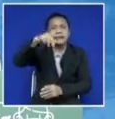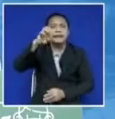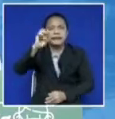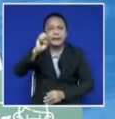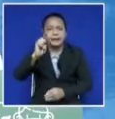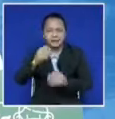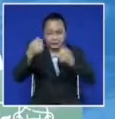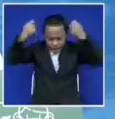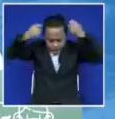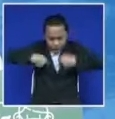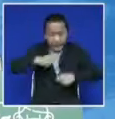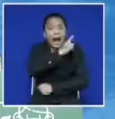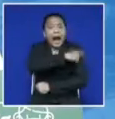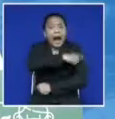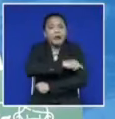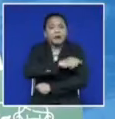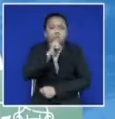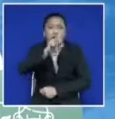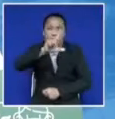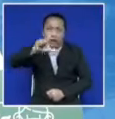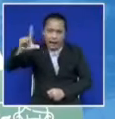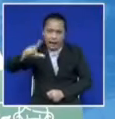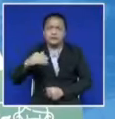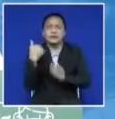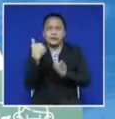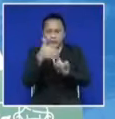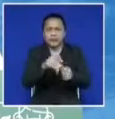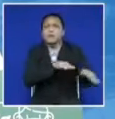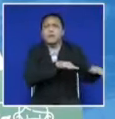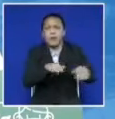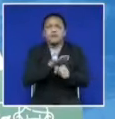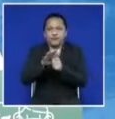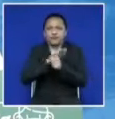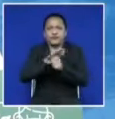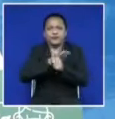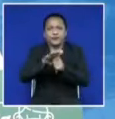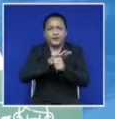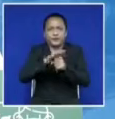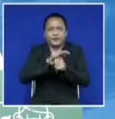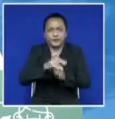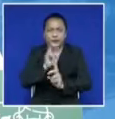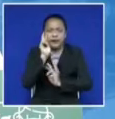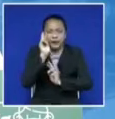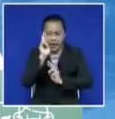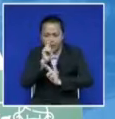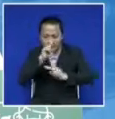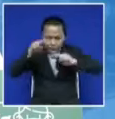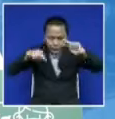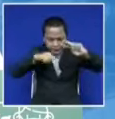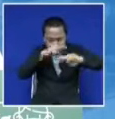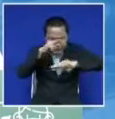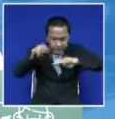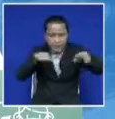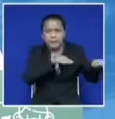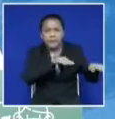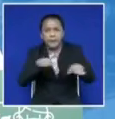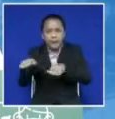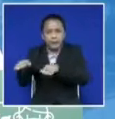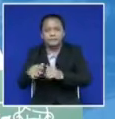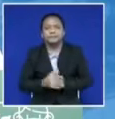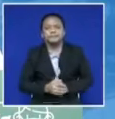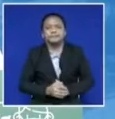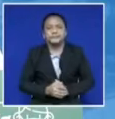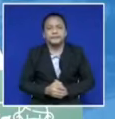ชุดนะครับซึ่งอันนี้ก็ถือว่ามีความพอเพียงนะครับแล้วก็เราจะเฝ้าระมัดระวังสถานการณ์นะครับเตรียมความพร้อมน